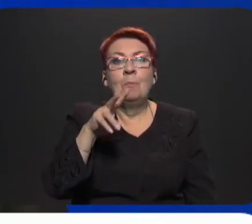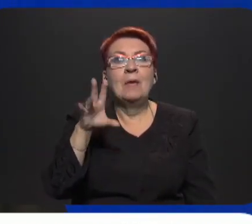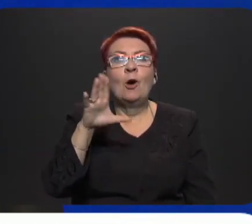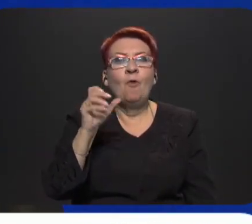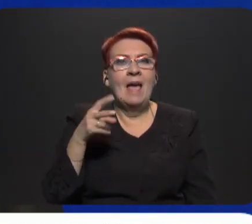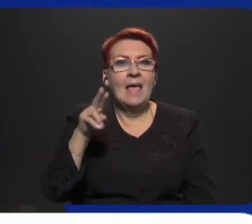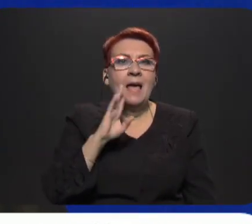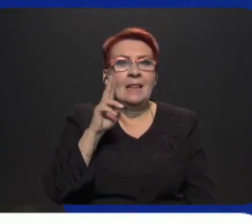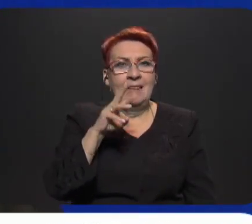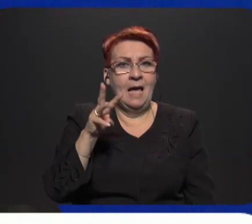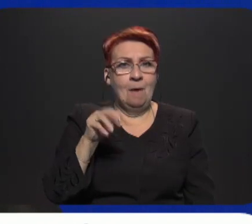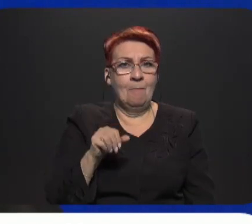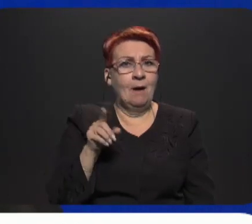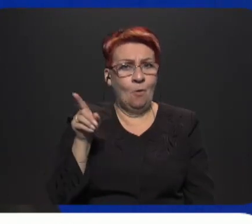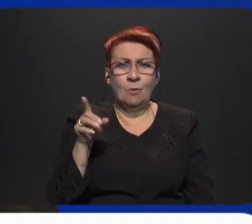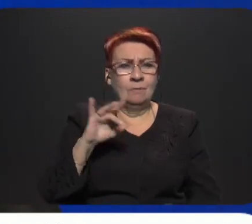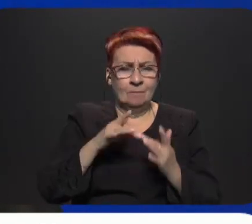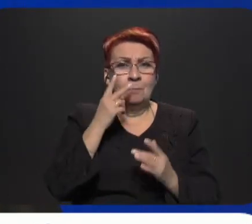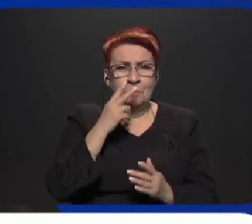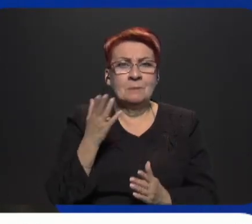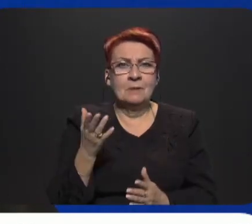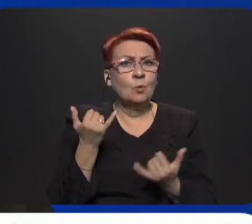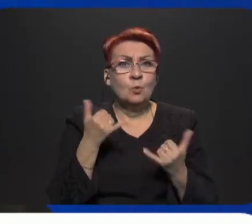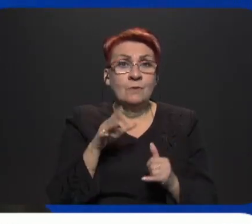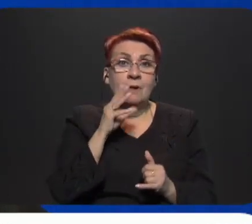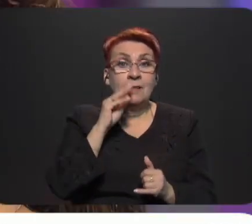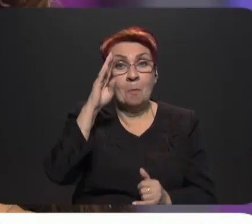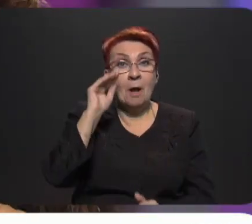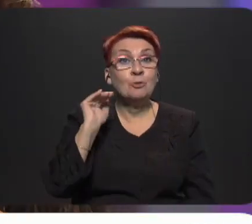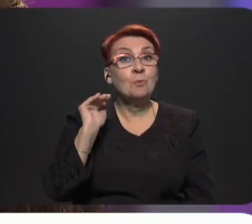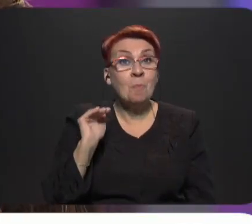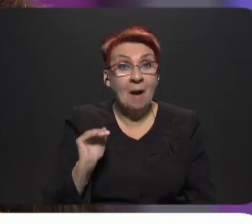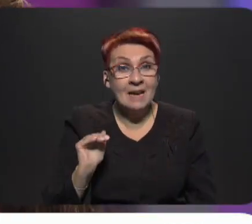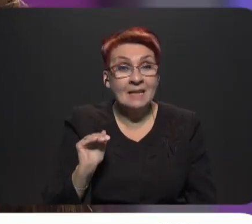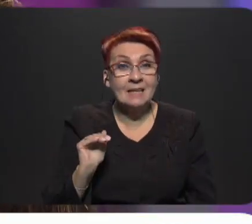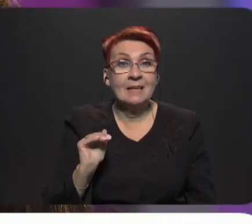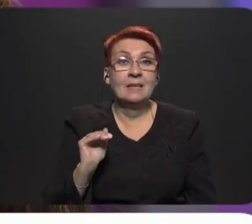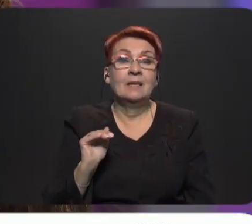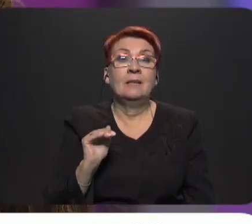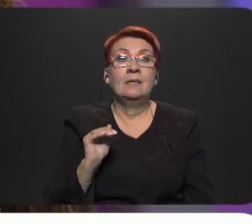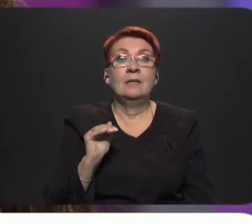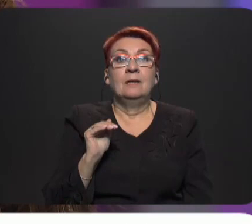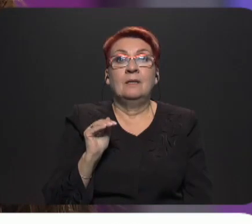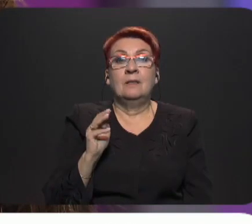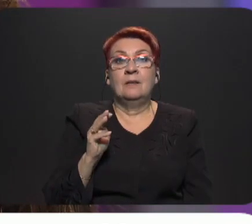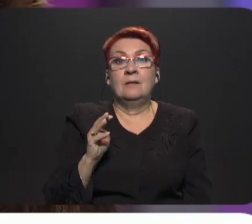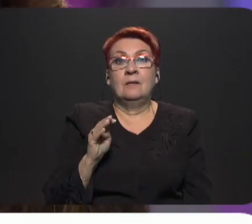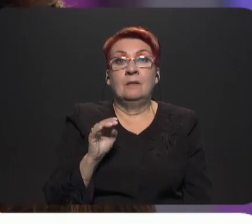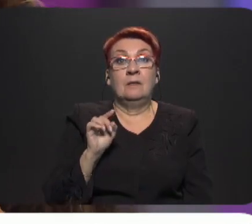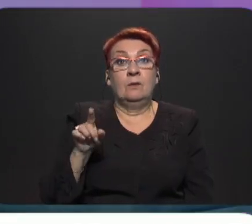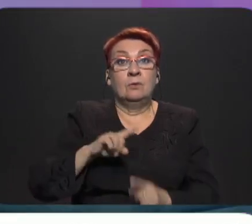свободном доступе. Удивительный, когда маленькому мальчику, который, увы, умирает, у него осталось 12